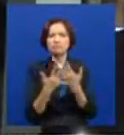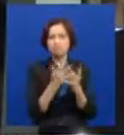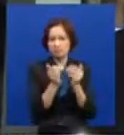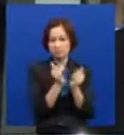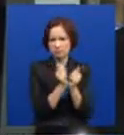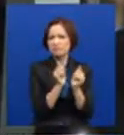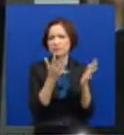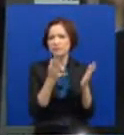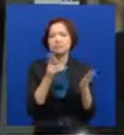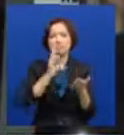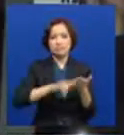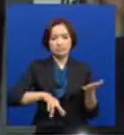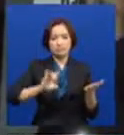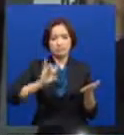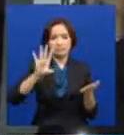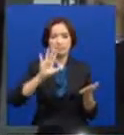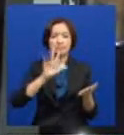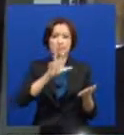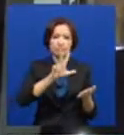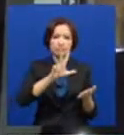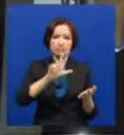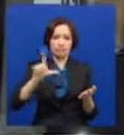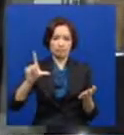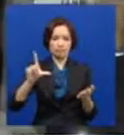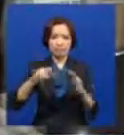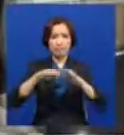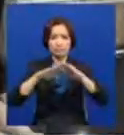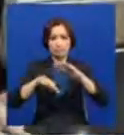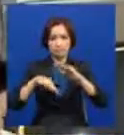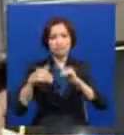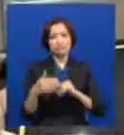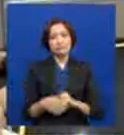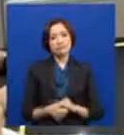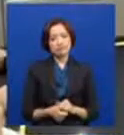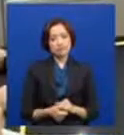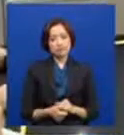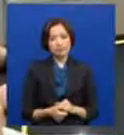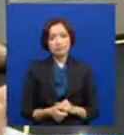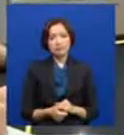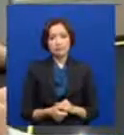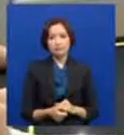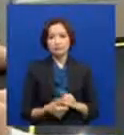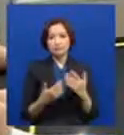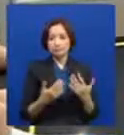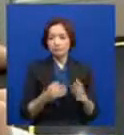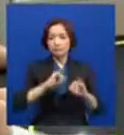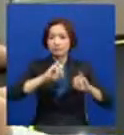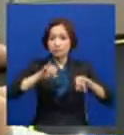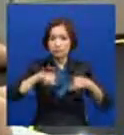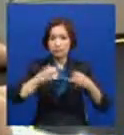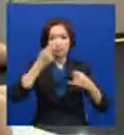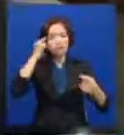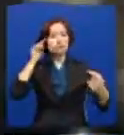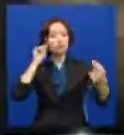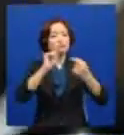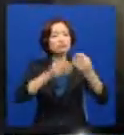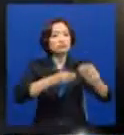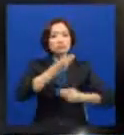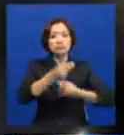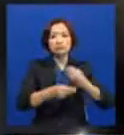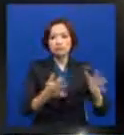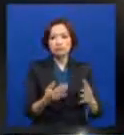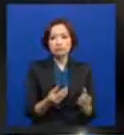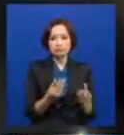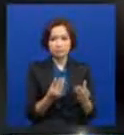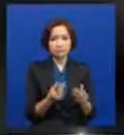ไรนี่ไม่มีมีเฉพาะโทษปรับก็ไม่เกิน3ล้านบาทนะครับ ส่วนการครอบครองที่ไม่มีวัตถุประสงค์เพื่อการค้าอย่างละไม่เกิน